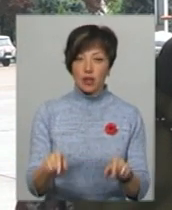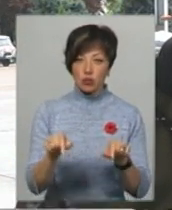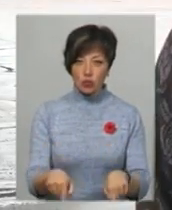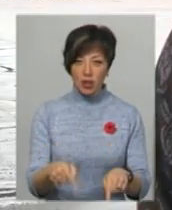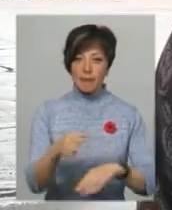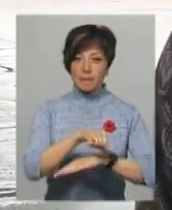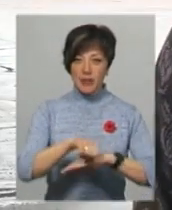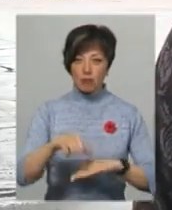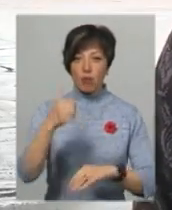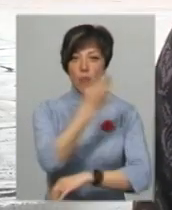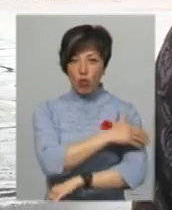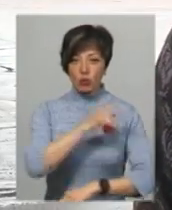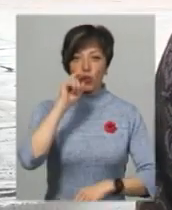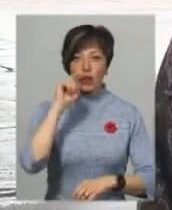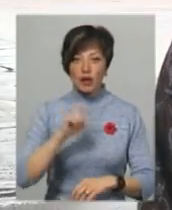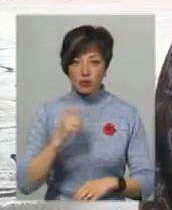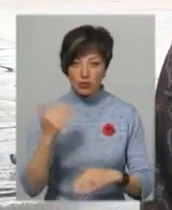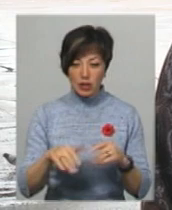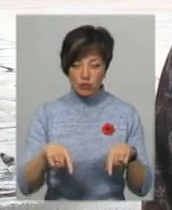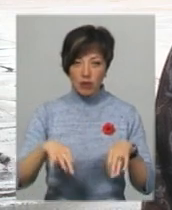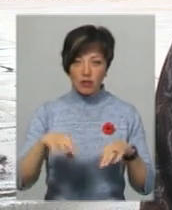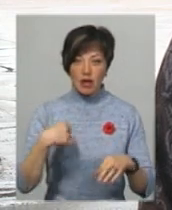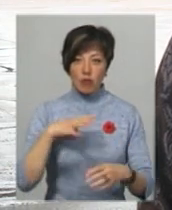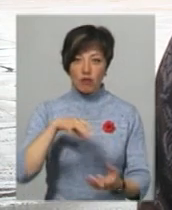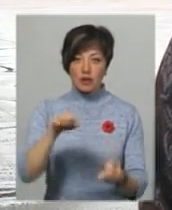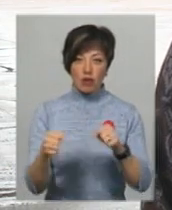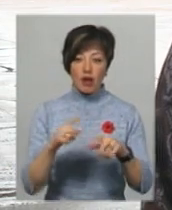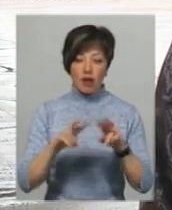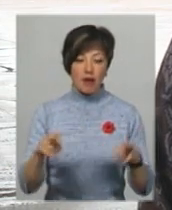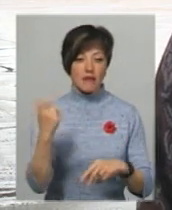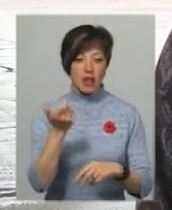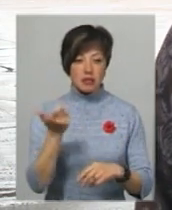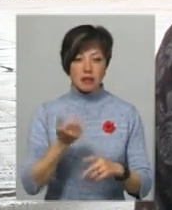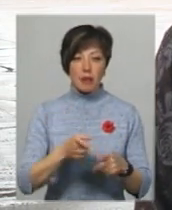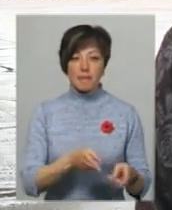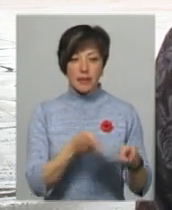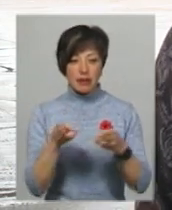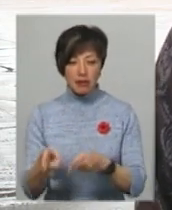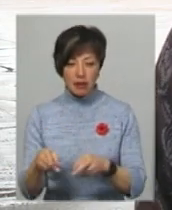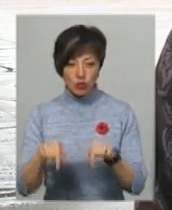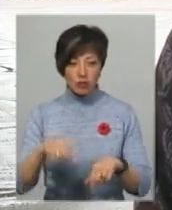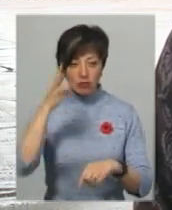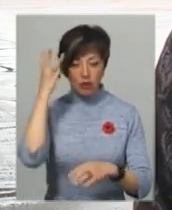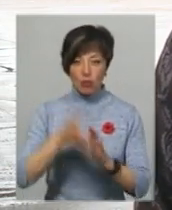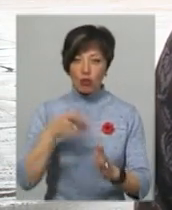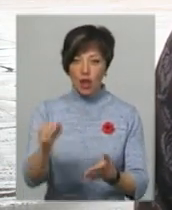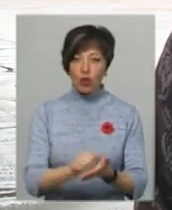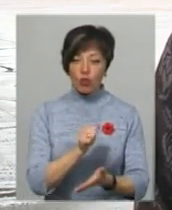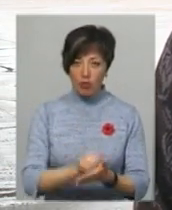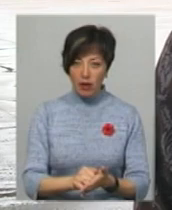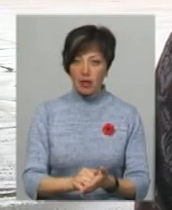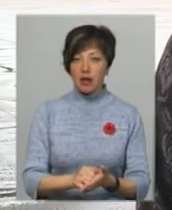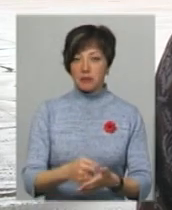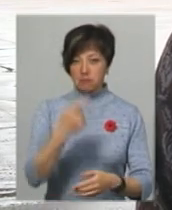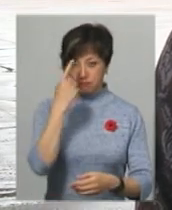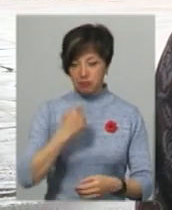пройшли митницю польську, українську на цьому авто. Я був за кермом як власник авто, після чого приїхали сюди на митницю, подали документи. На що